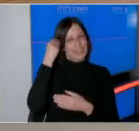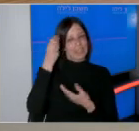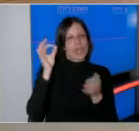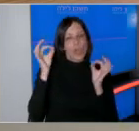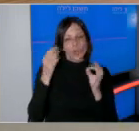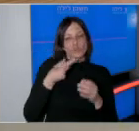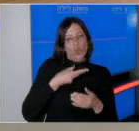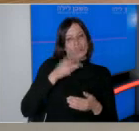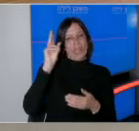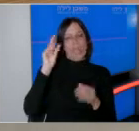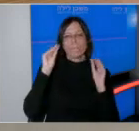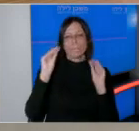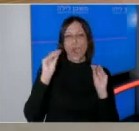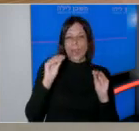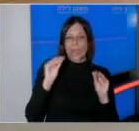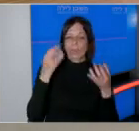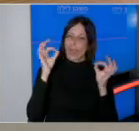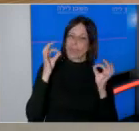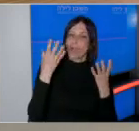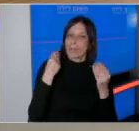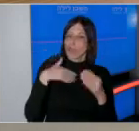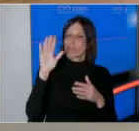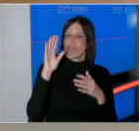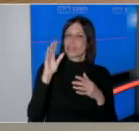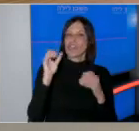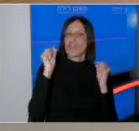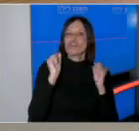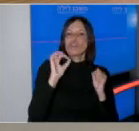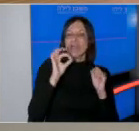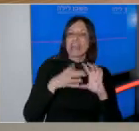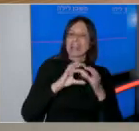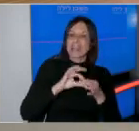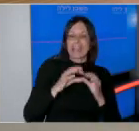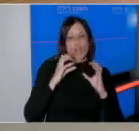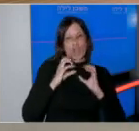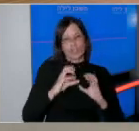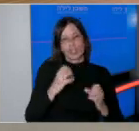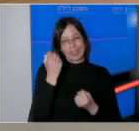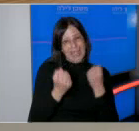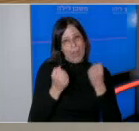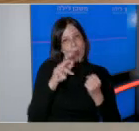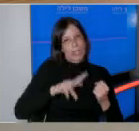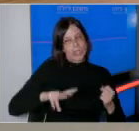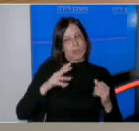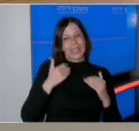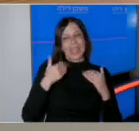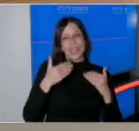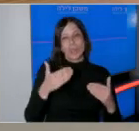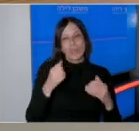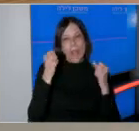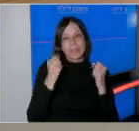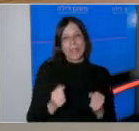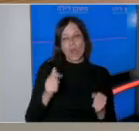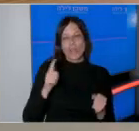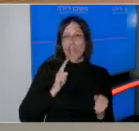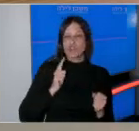איכותיים, יותר מורים איכותיים, הרבה יותר תשתיות לאינטרנט, כבישים, תחבורה ציבורית, קידום הביטחון האישי